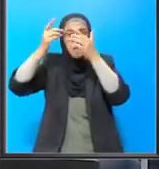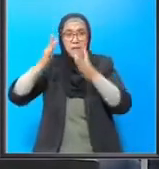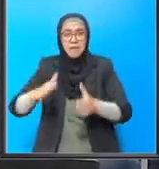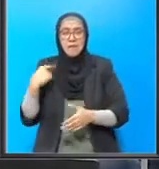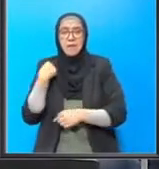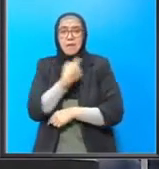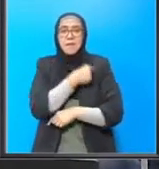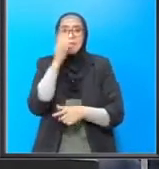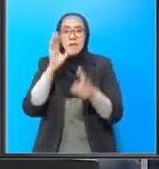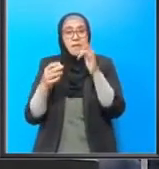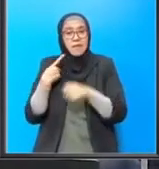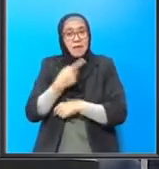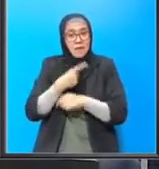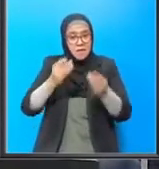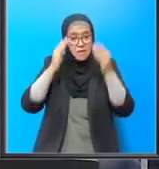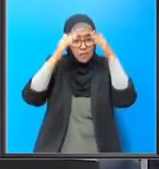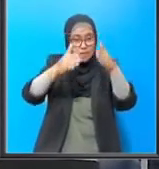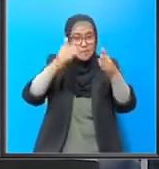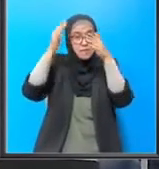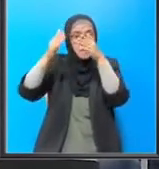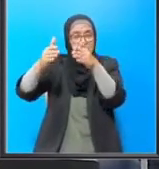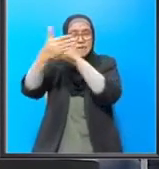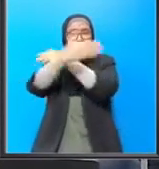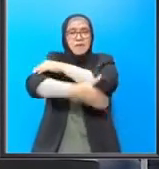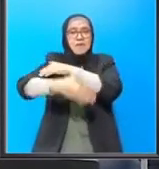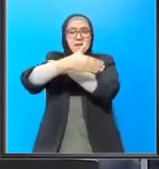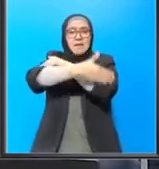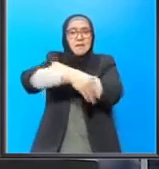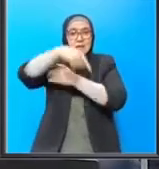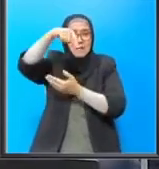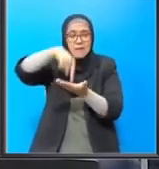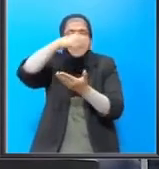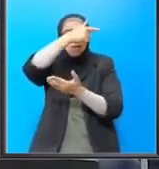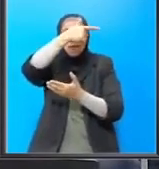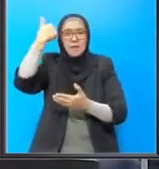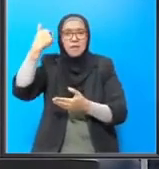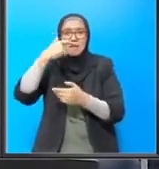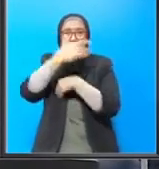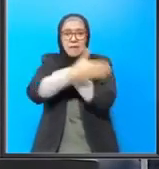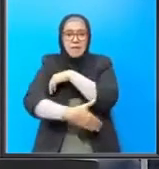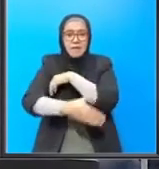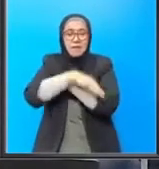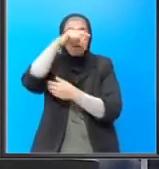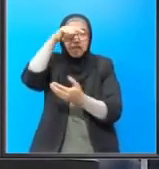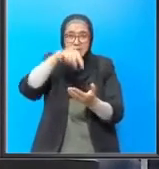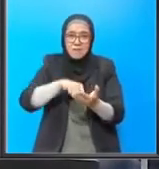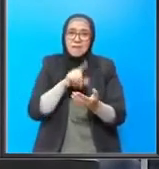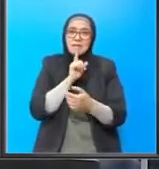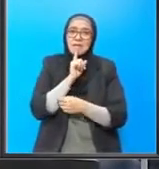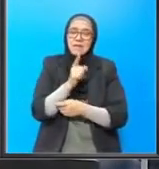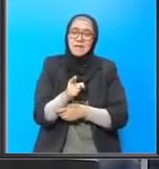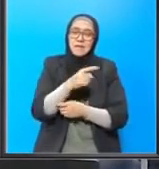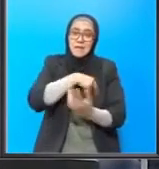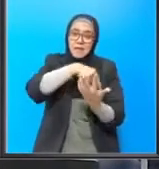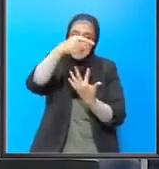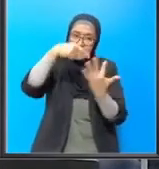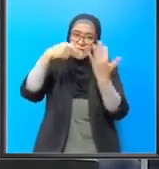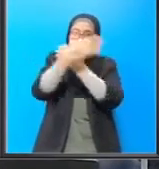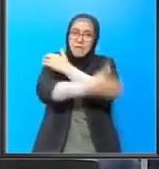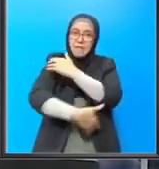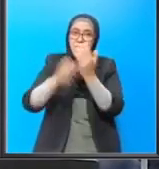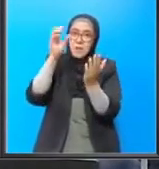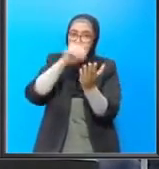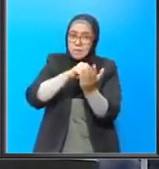kita fokuskan kepada negara-negara ini karena negara ini adalah antara negara-negara yang kaya